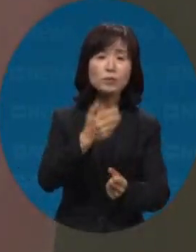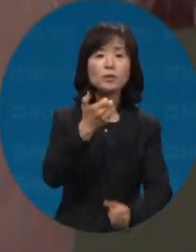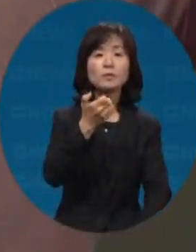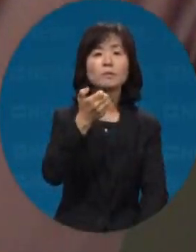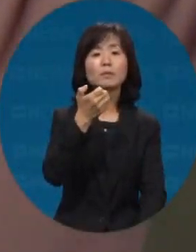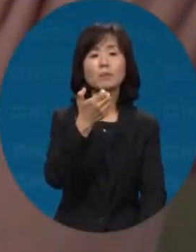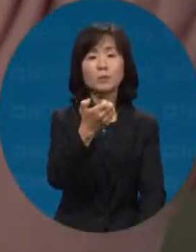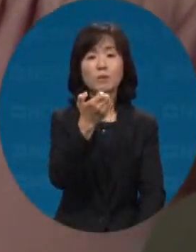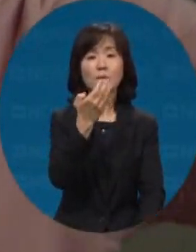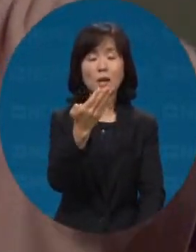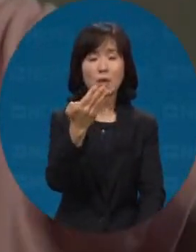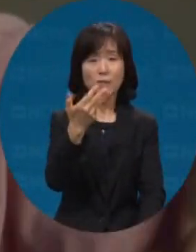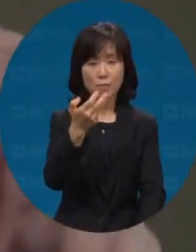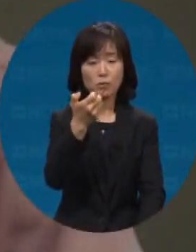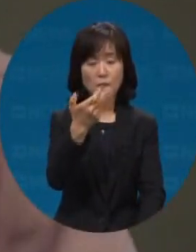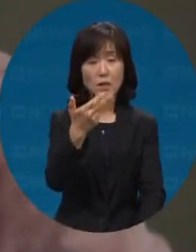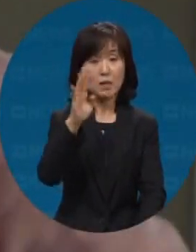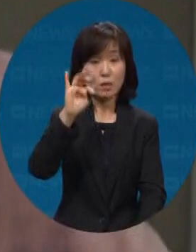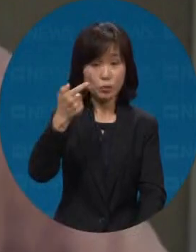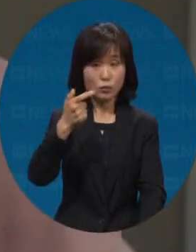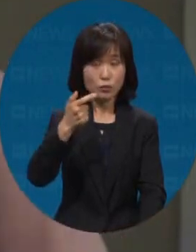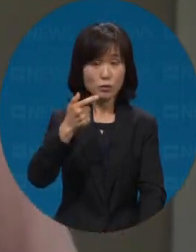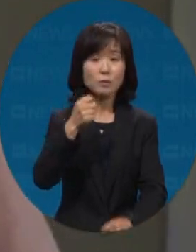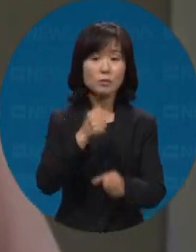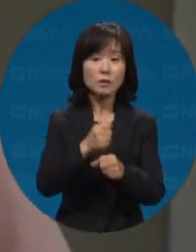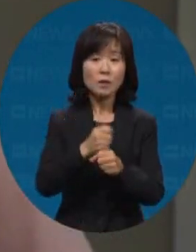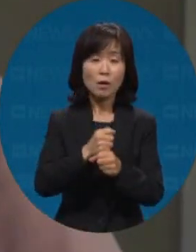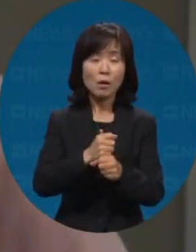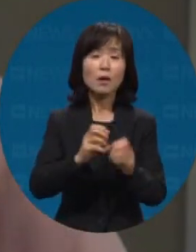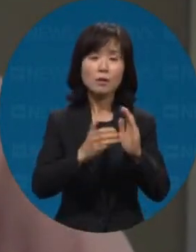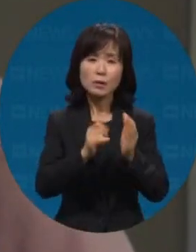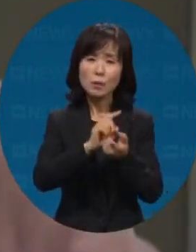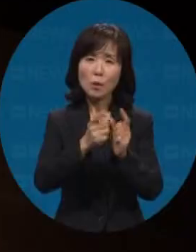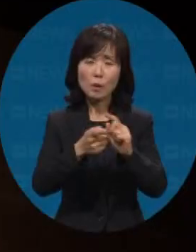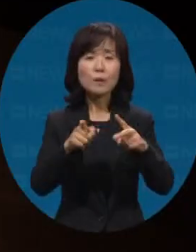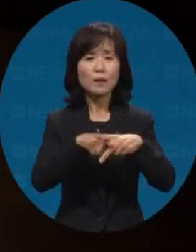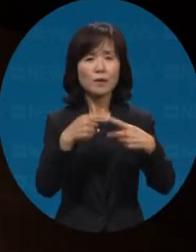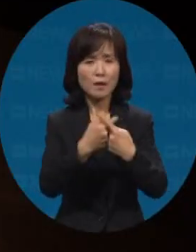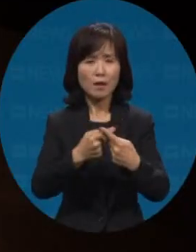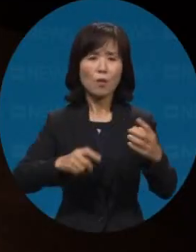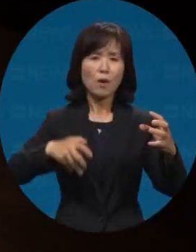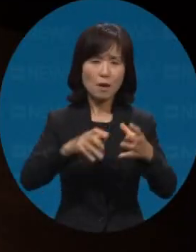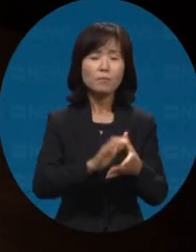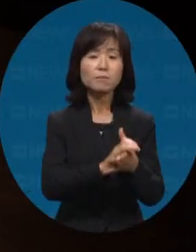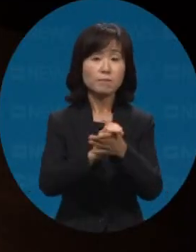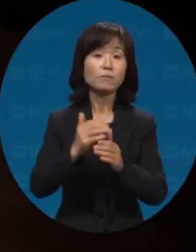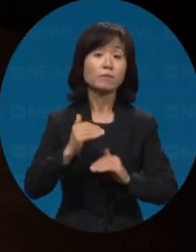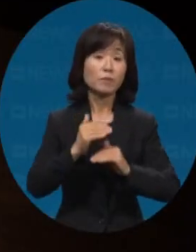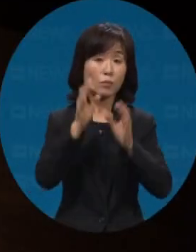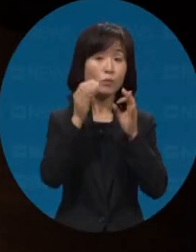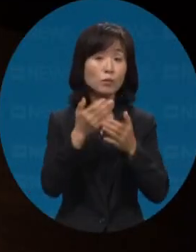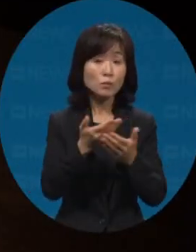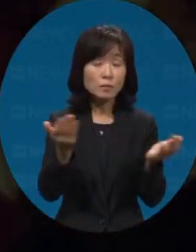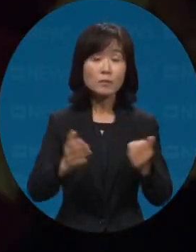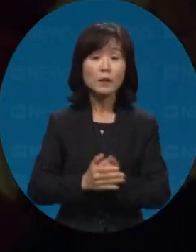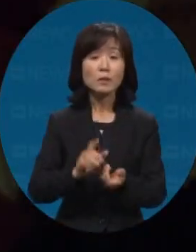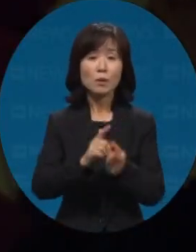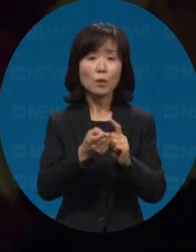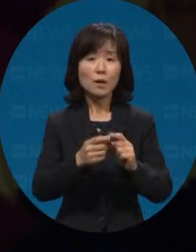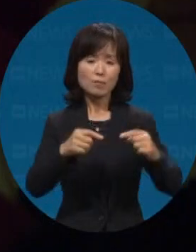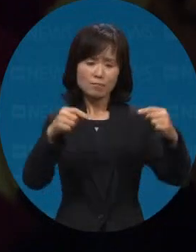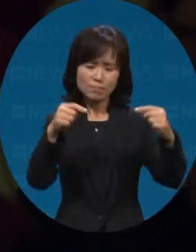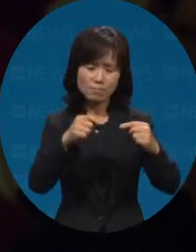가족이 조금씩 서로를 이해하고 화합해가는 과정을 보여줍니다. 서로가 진정으로 소통하게 되는